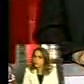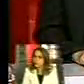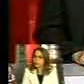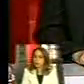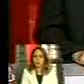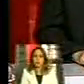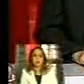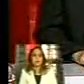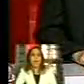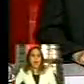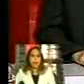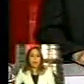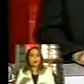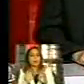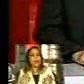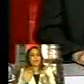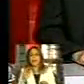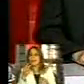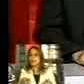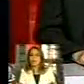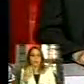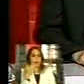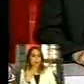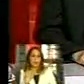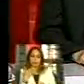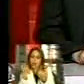לך, הפלות עדיין אי אפשר לעשות במדינת ישראל באופן